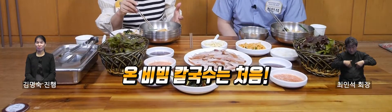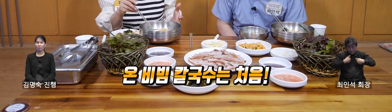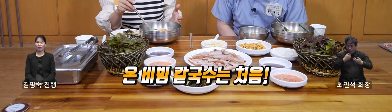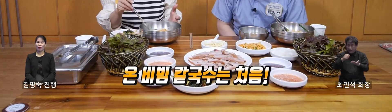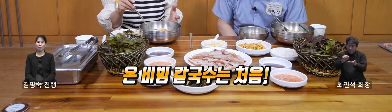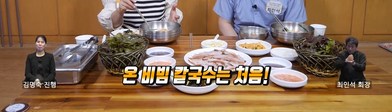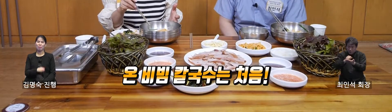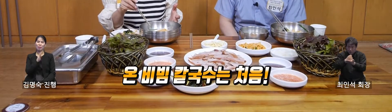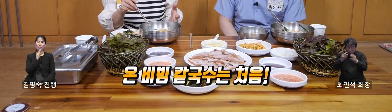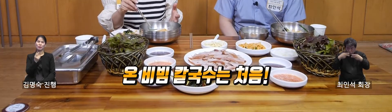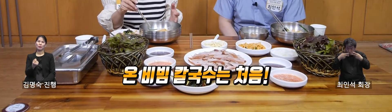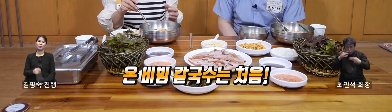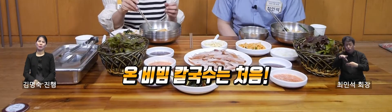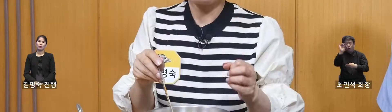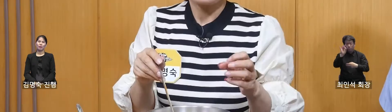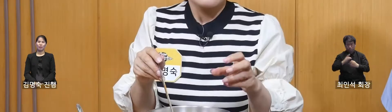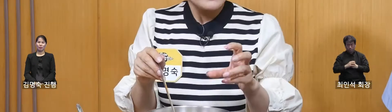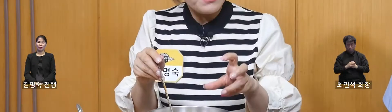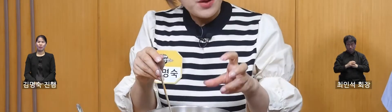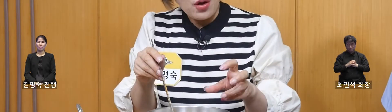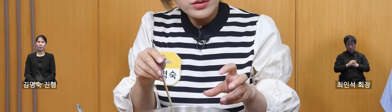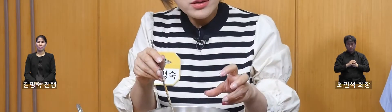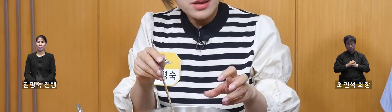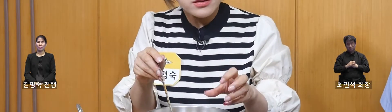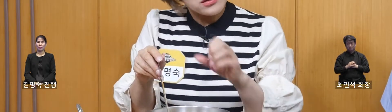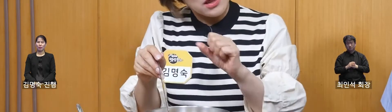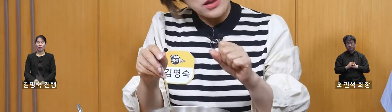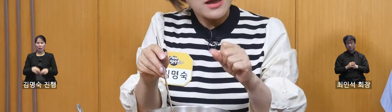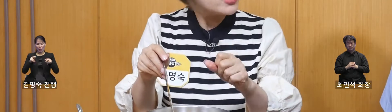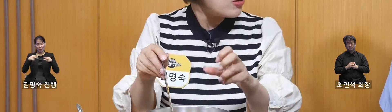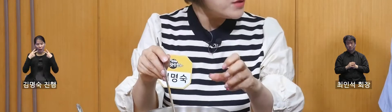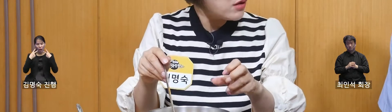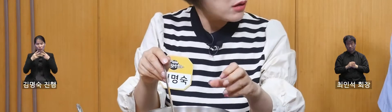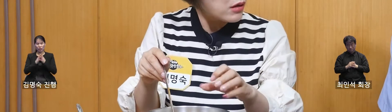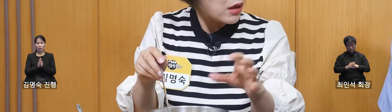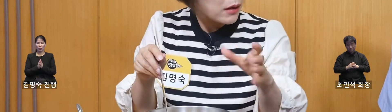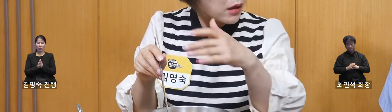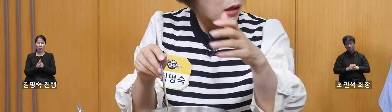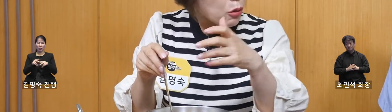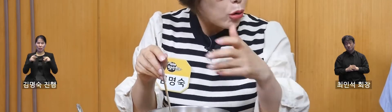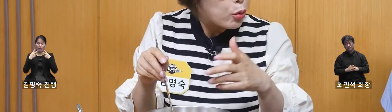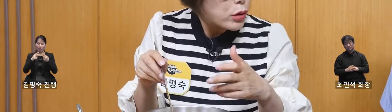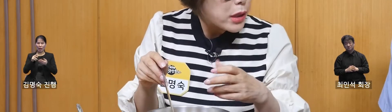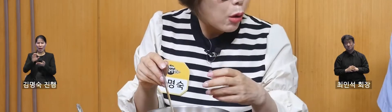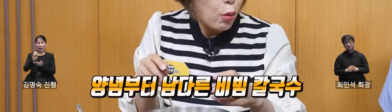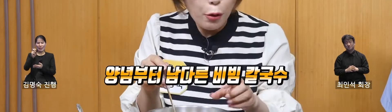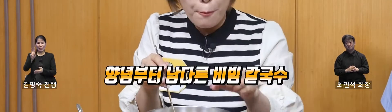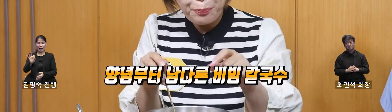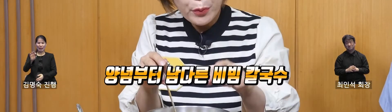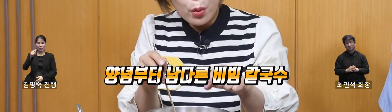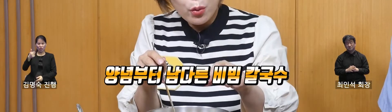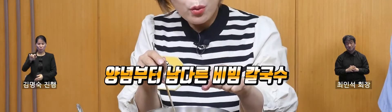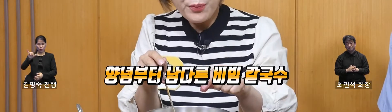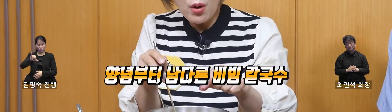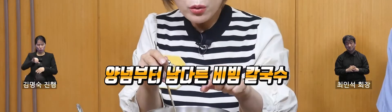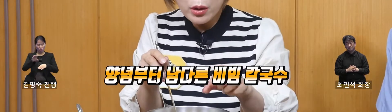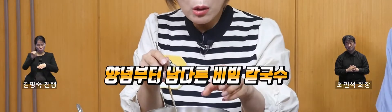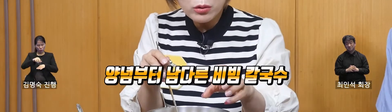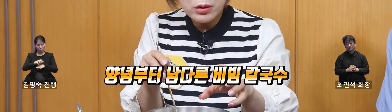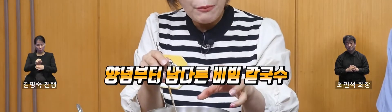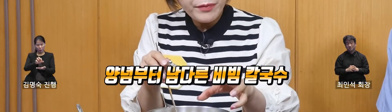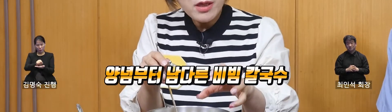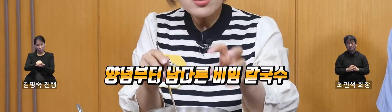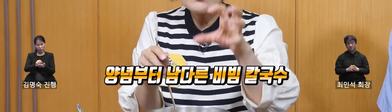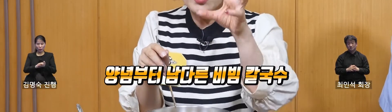없습니다. 근데 이 면 자체가 그러니까 양념이요. 그러니까 따로 겉돌지 않고 네네. 이